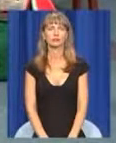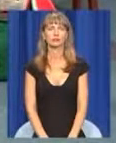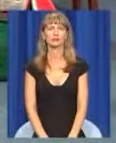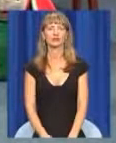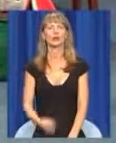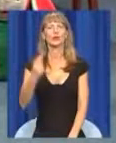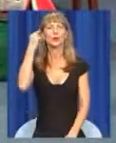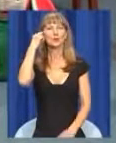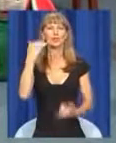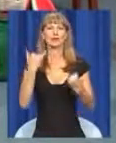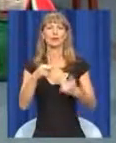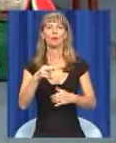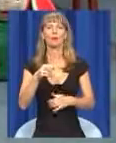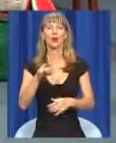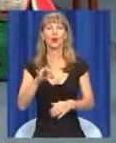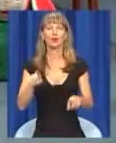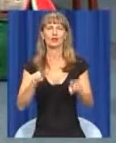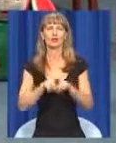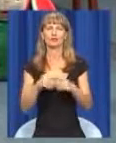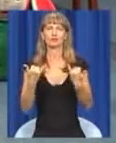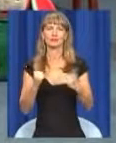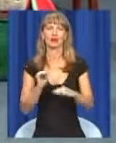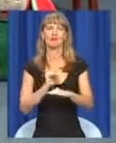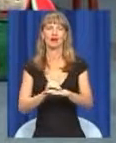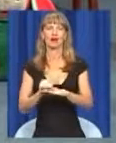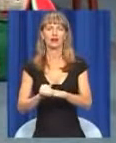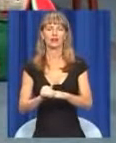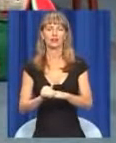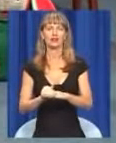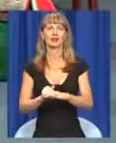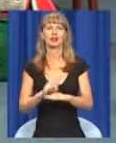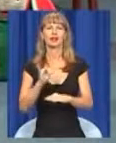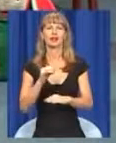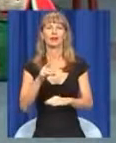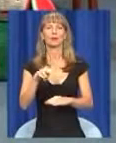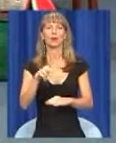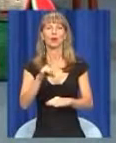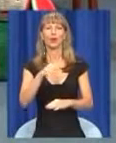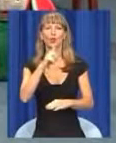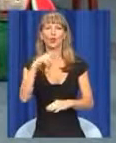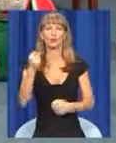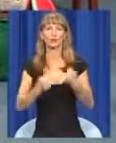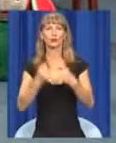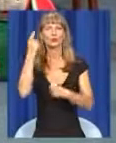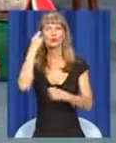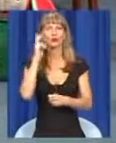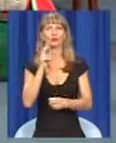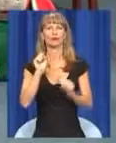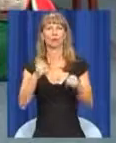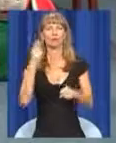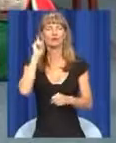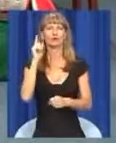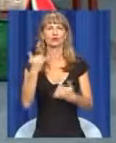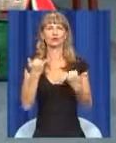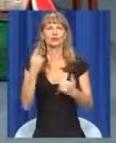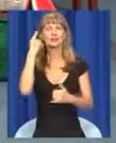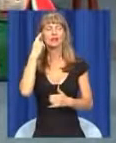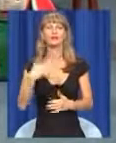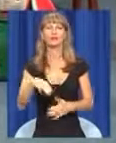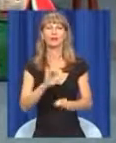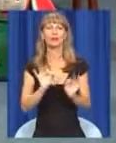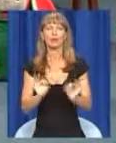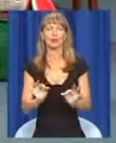От дізналися сьогодні про такі курйозні декілька фактів, да, насправді, і про номери дізналися автомобільні, хто б міг здогадатися, що ви тепер знаєте усю